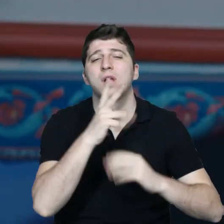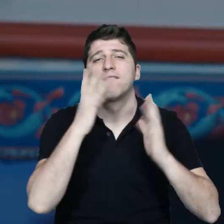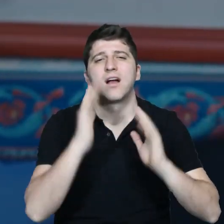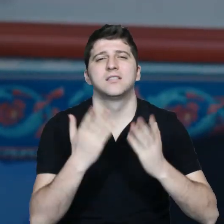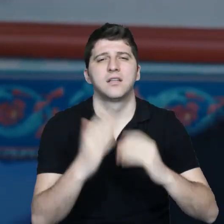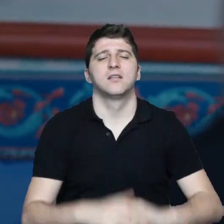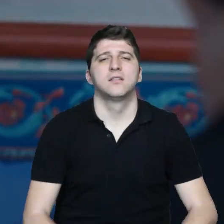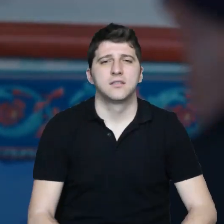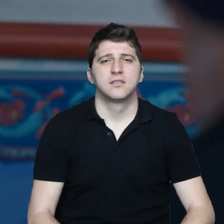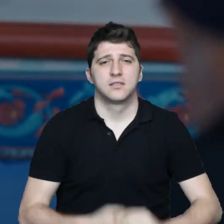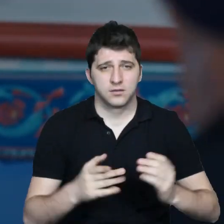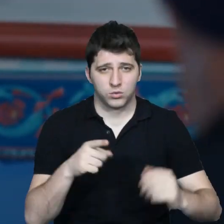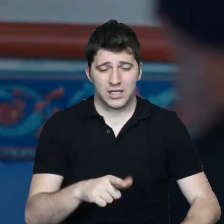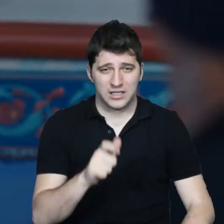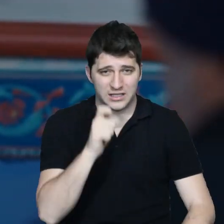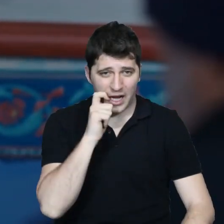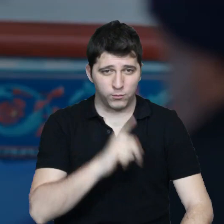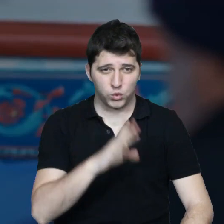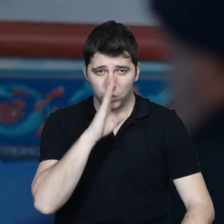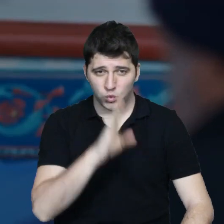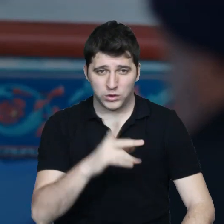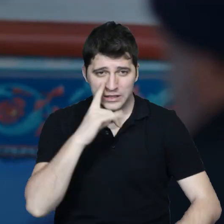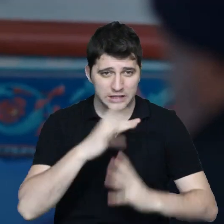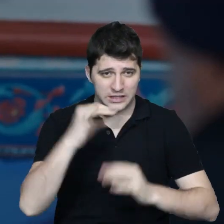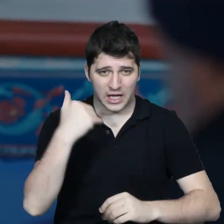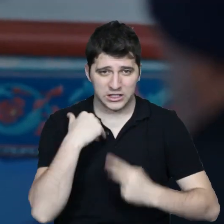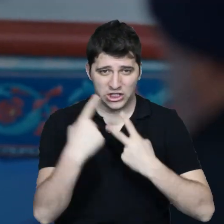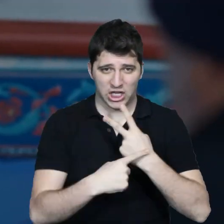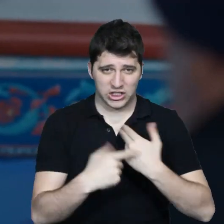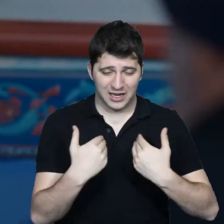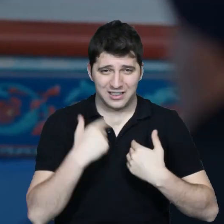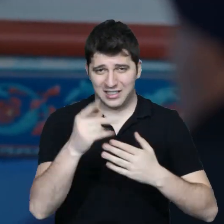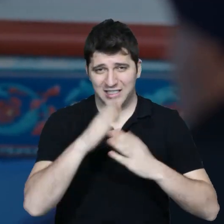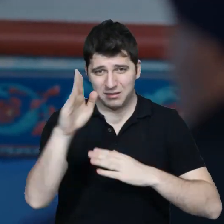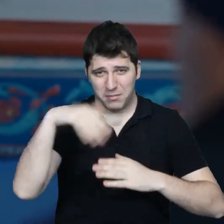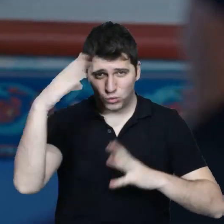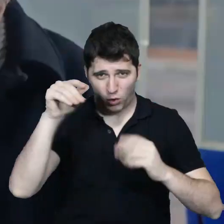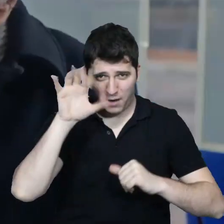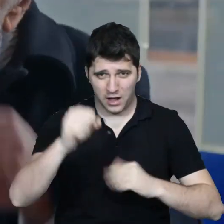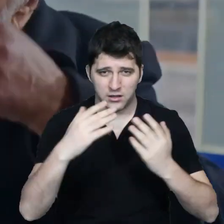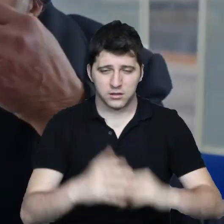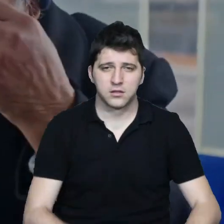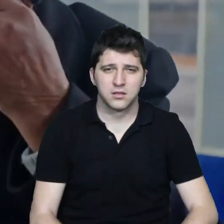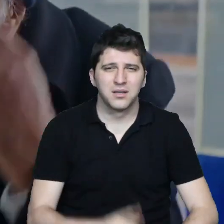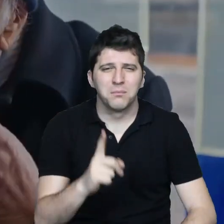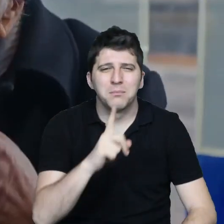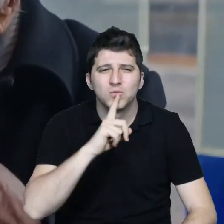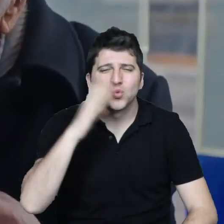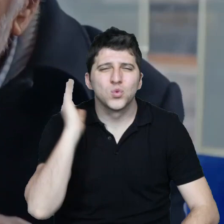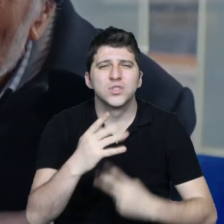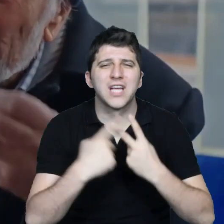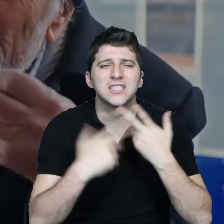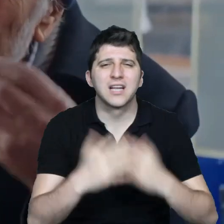senin. Yani burada namuslu, dürüst insan Yaşar Çelik burada dururken git başkasına toprak al sen. Bir sus